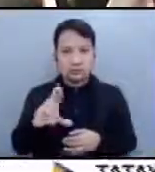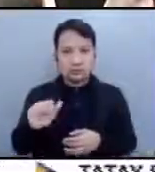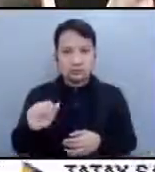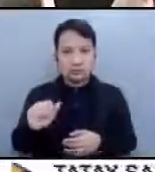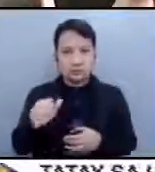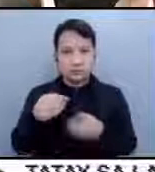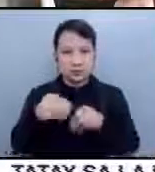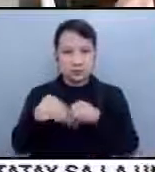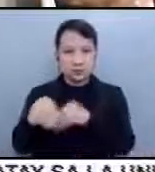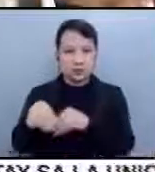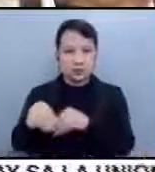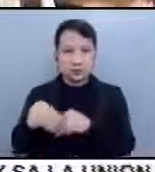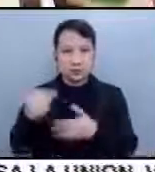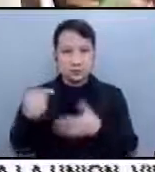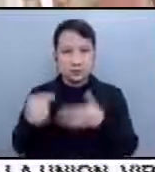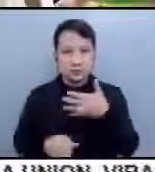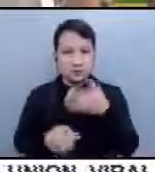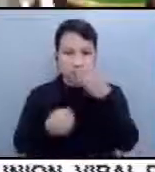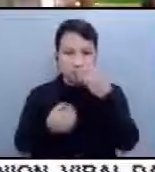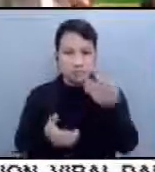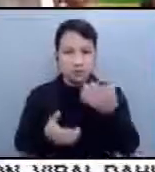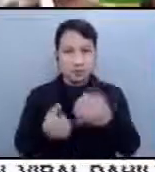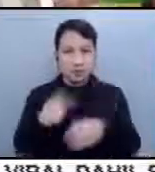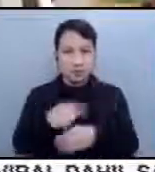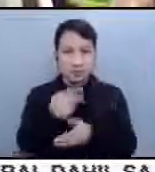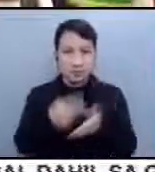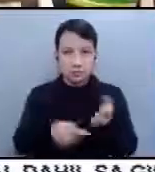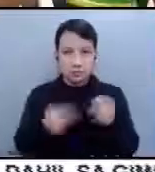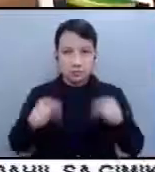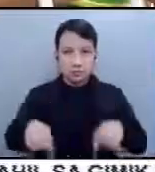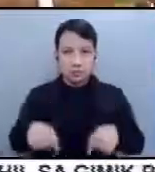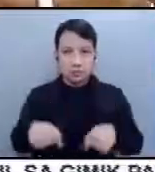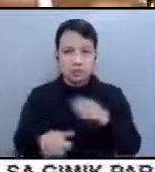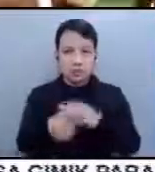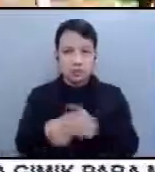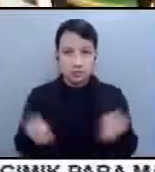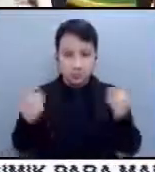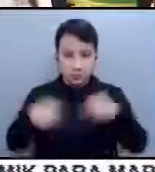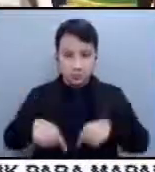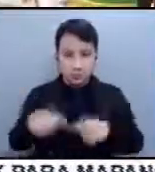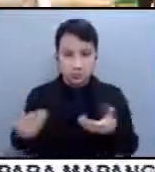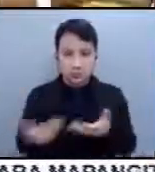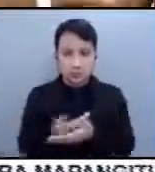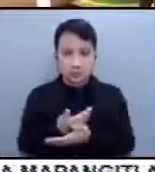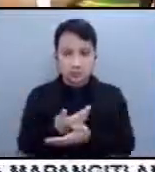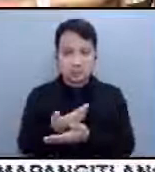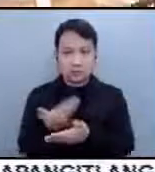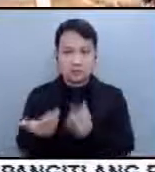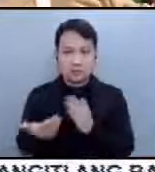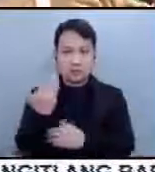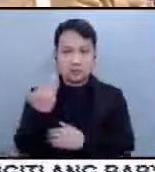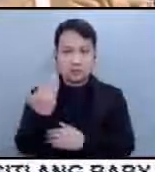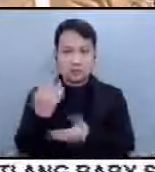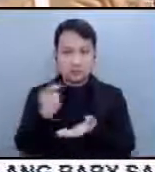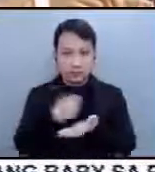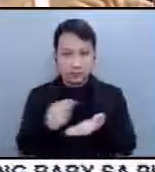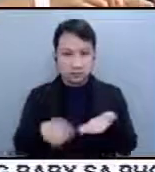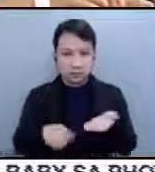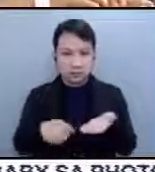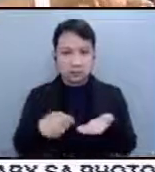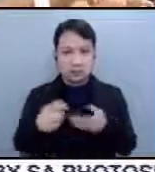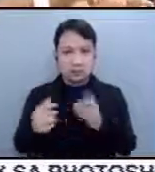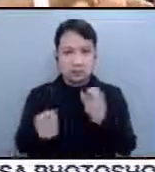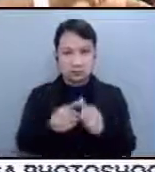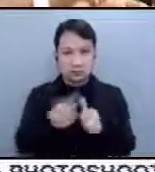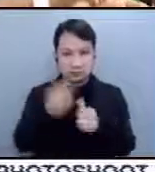presyo ng mga pangunahing bilihin dito. Kaya na ang mga pupunta dito ngayong umaga, ihanda na ang iyong ballpen at papel at unahin ko na